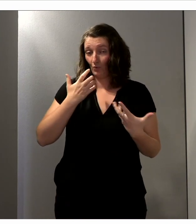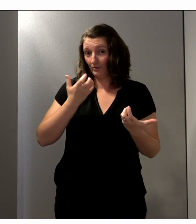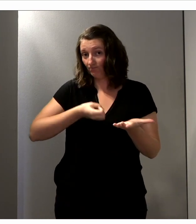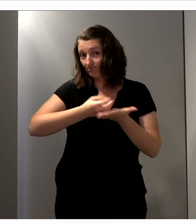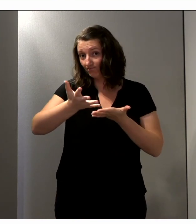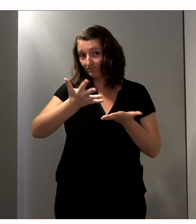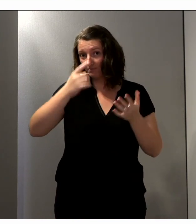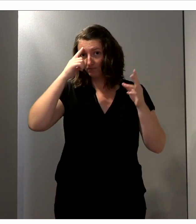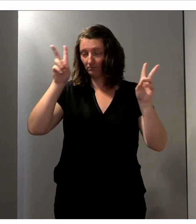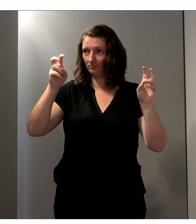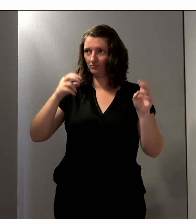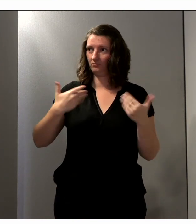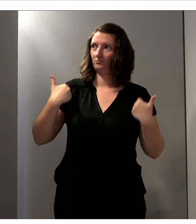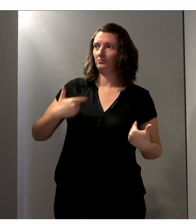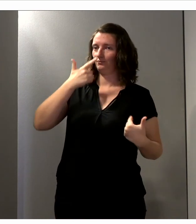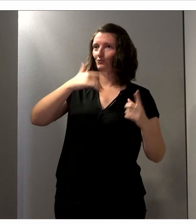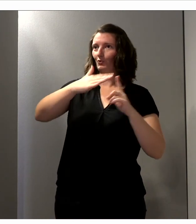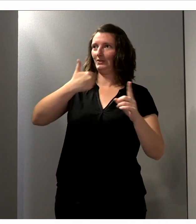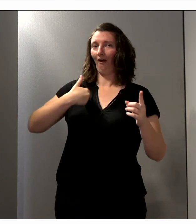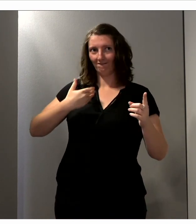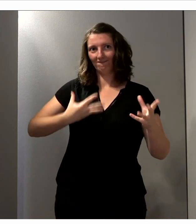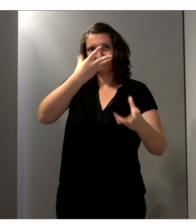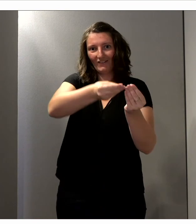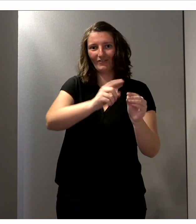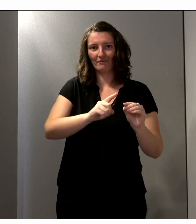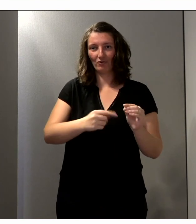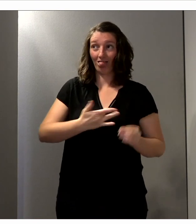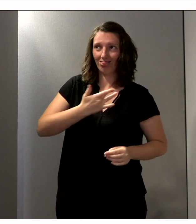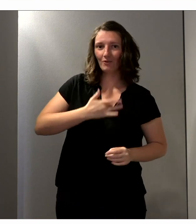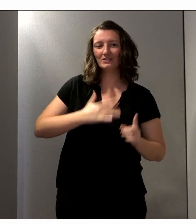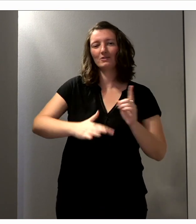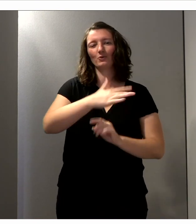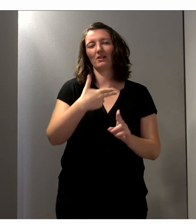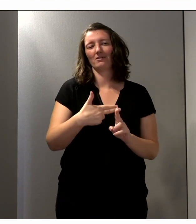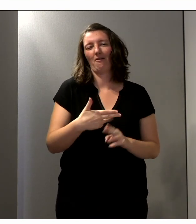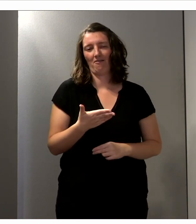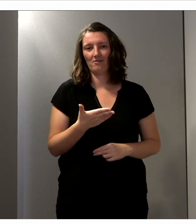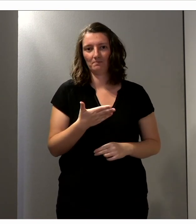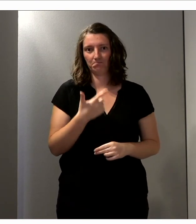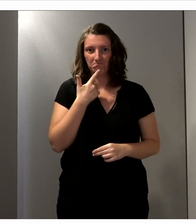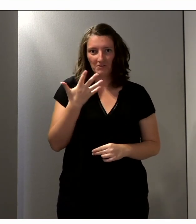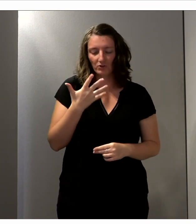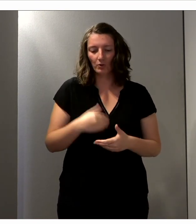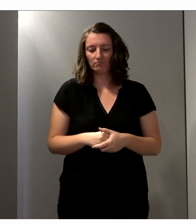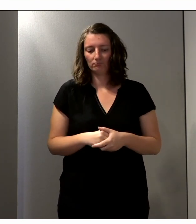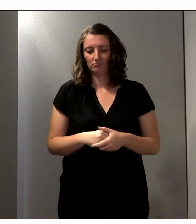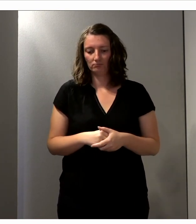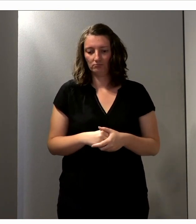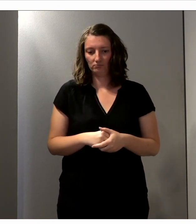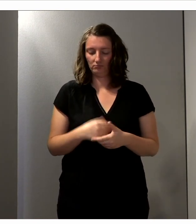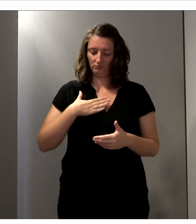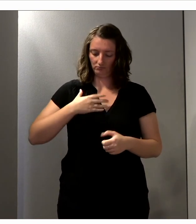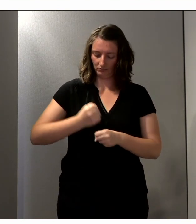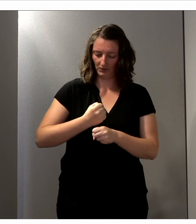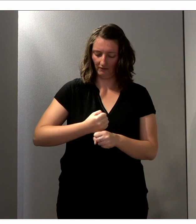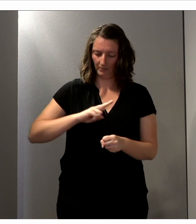sentiment d'utilité sociale. Le sentiment d'utilité sociale, c'est ce besoin fondamental qu'on a de percevoir très directement le sens de